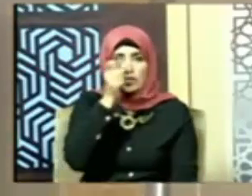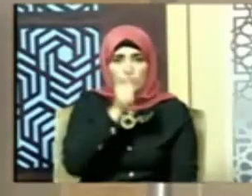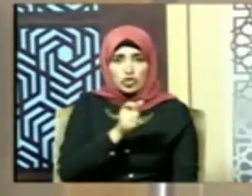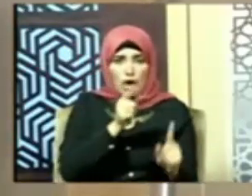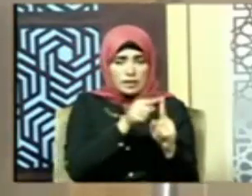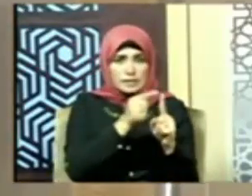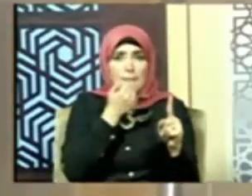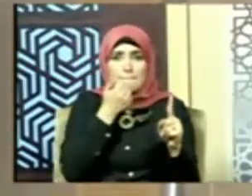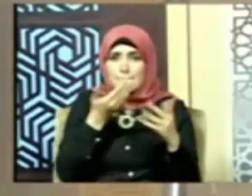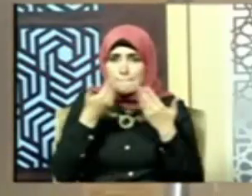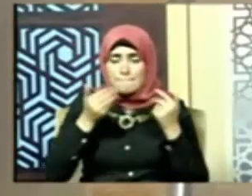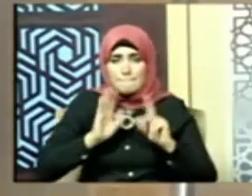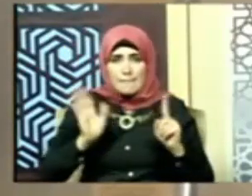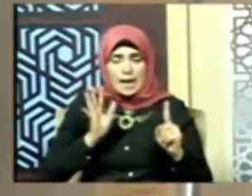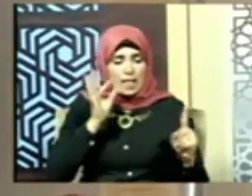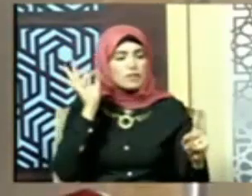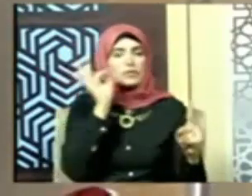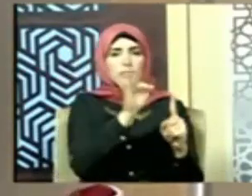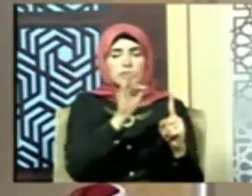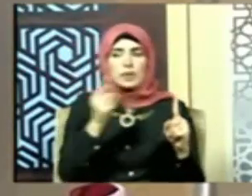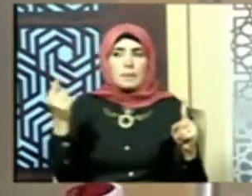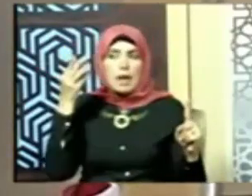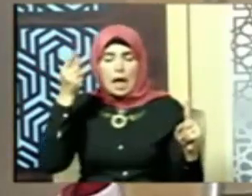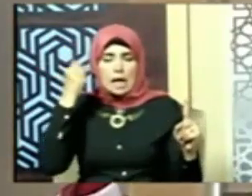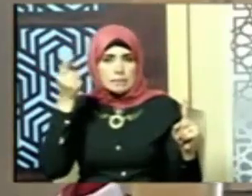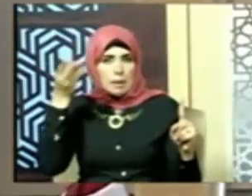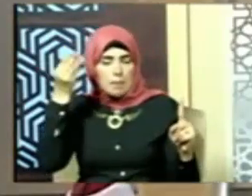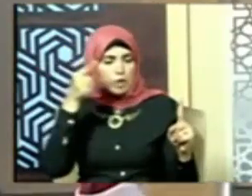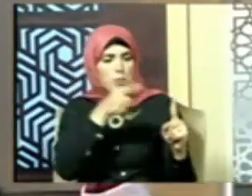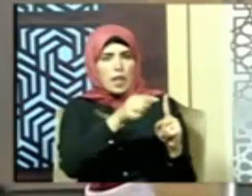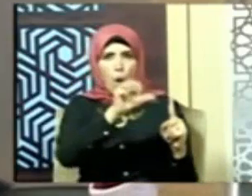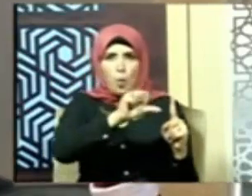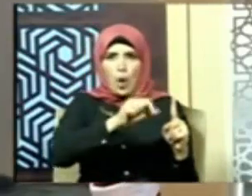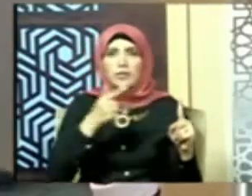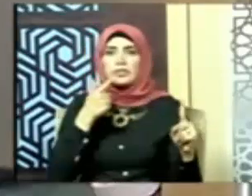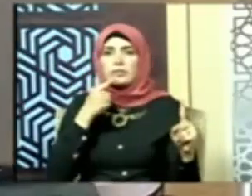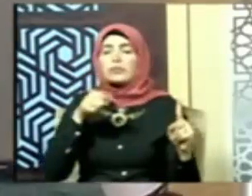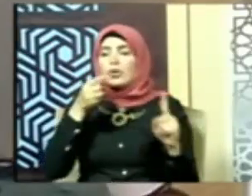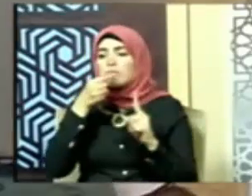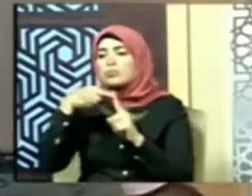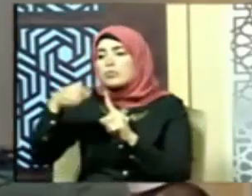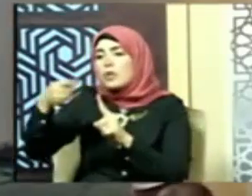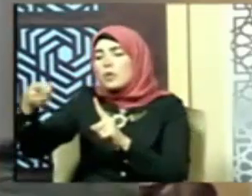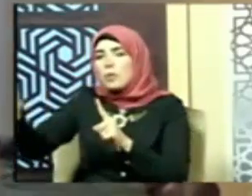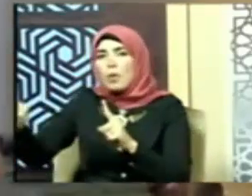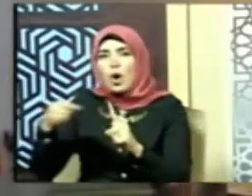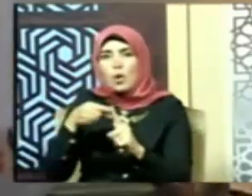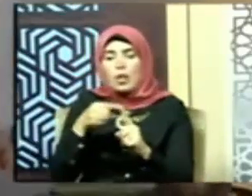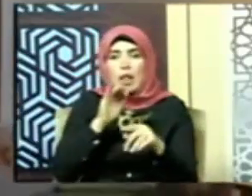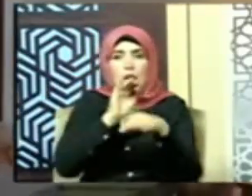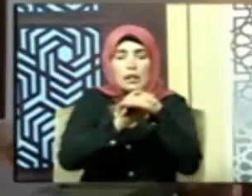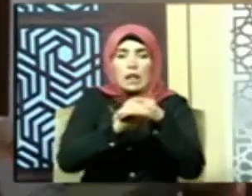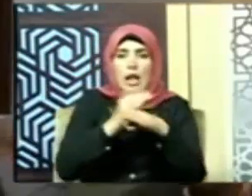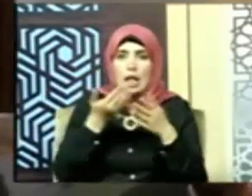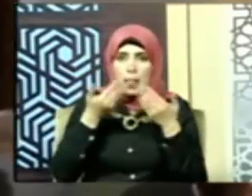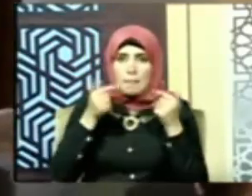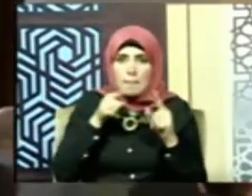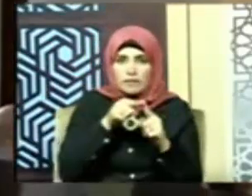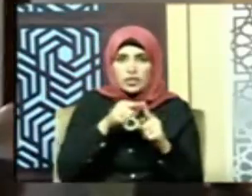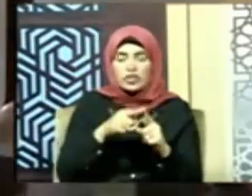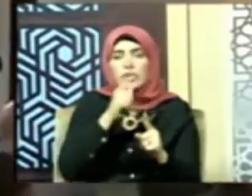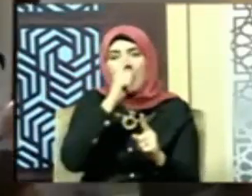ورمي الناس بلا دليل ولا بينة عين البهتان العظيم. إن